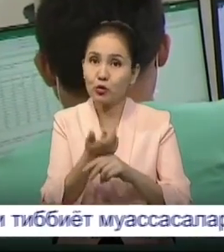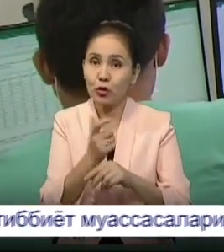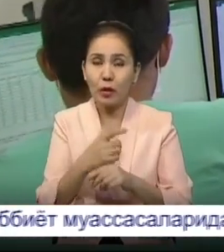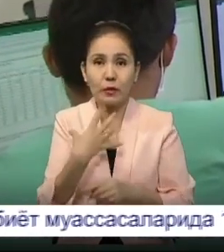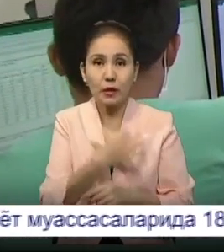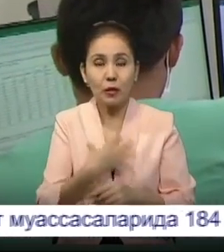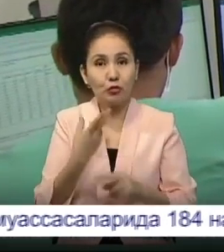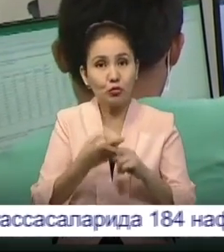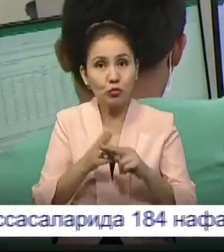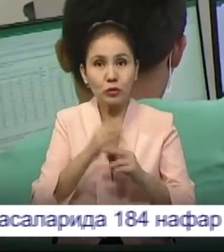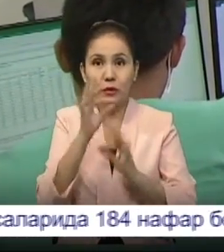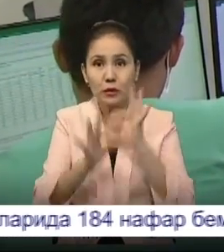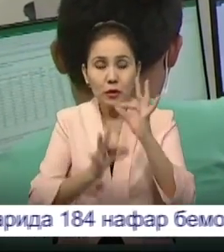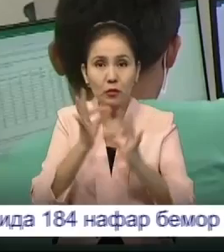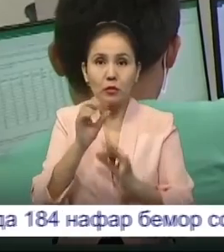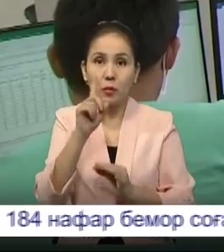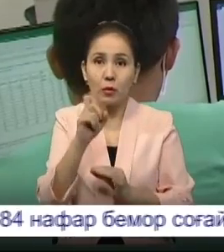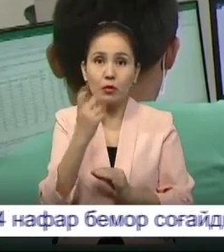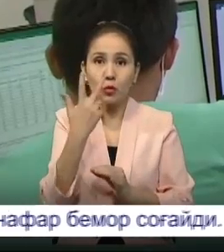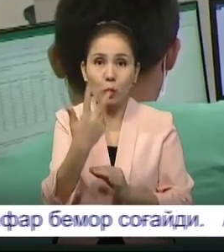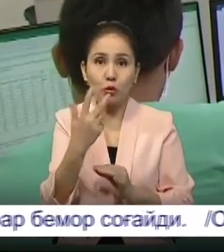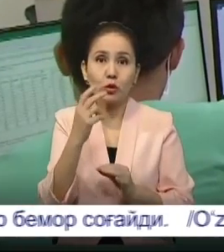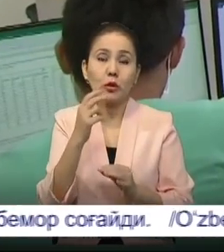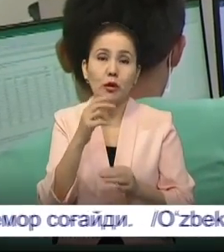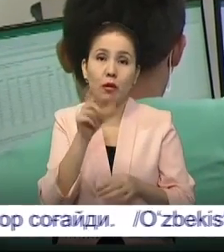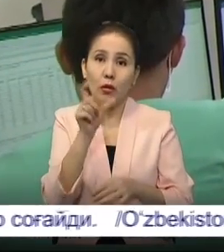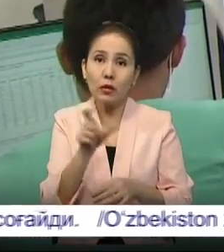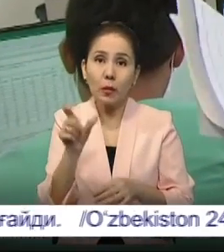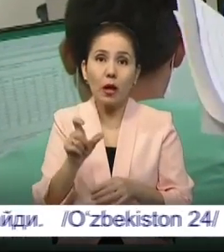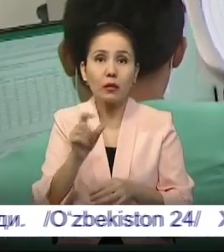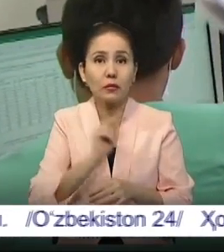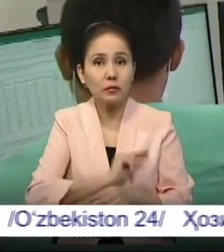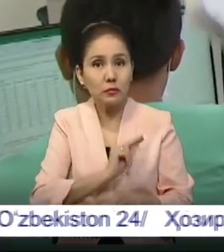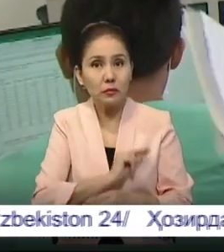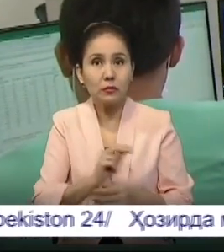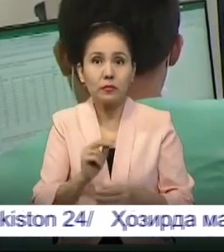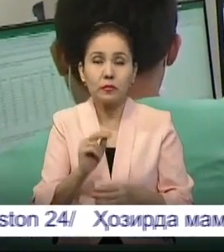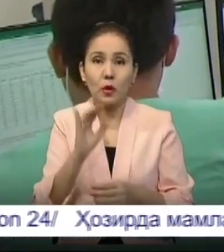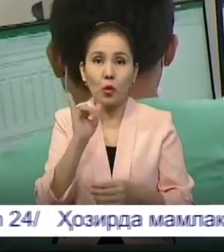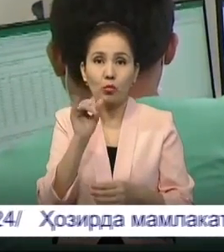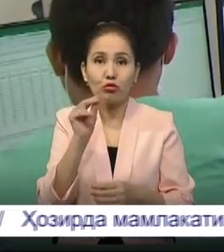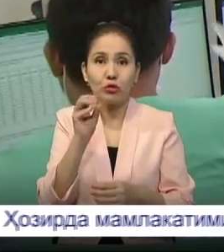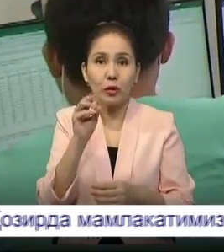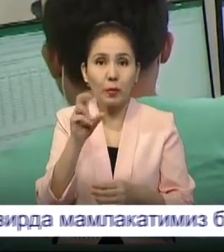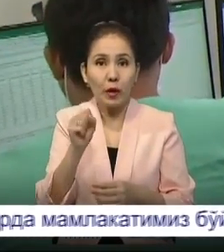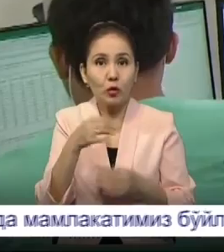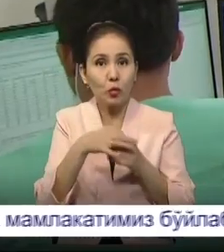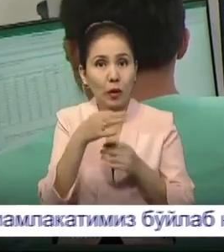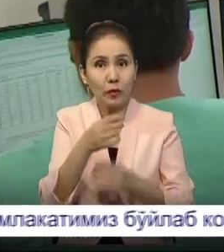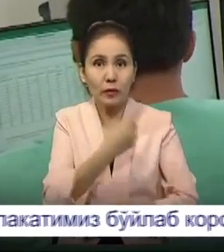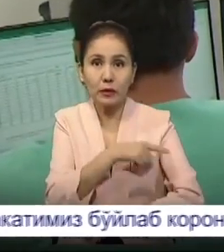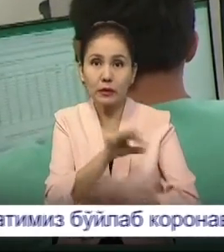chunki kecha-yu kunduz 103 xizmati xodimlari kecha biz Uchtepa tumani, Toshkent shahar Uchtepa tumani tez